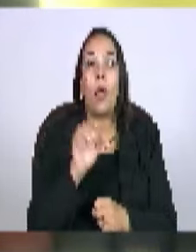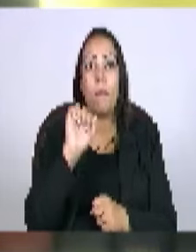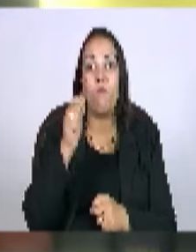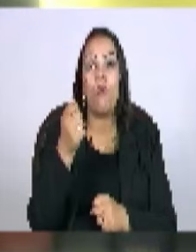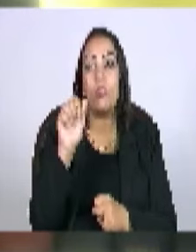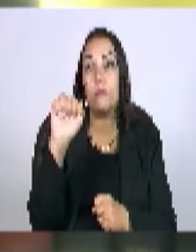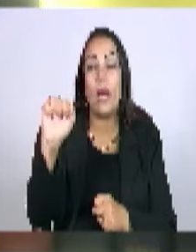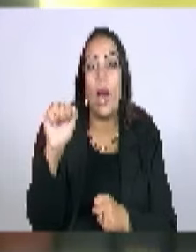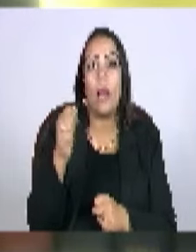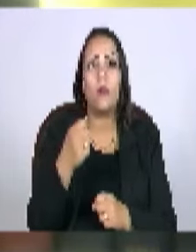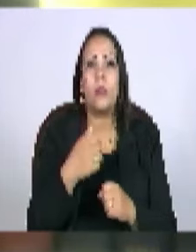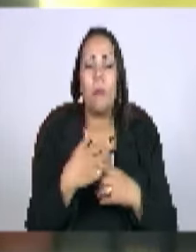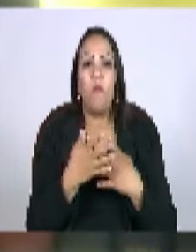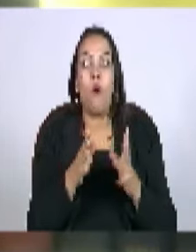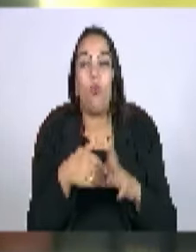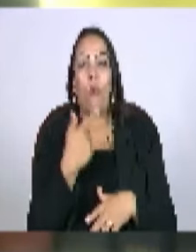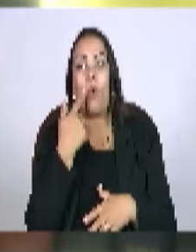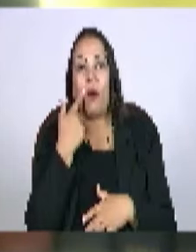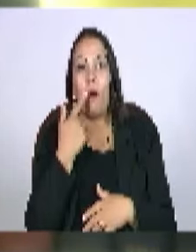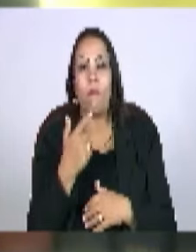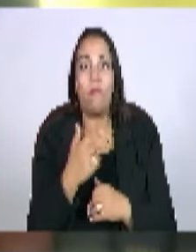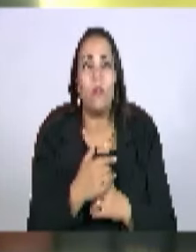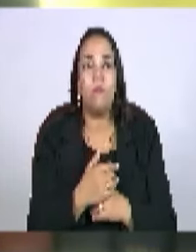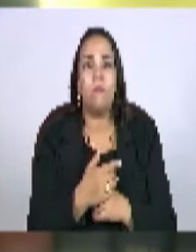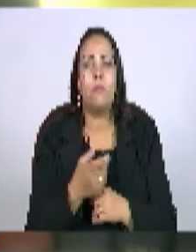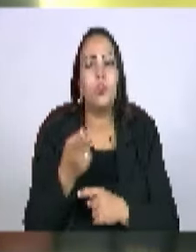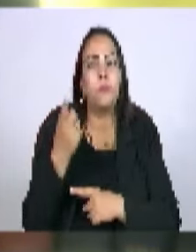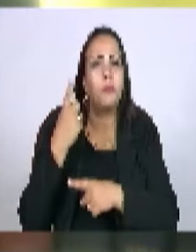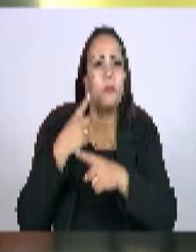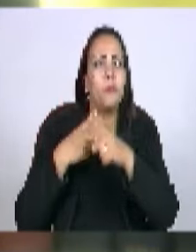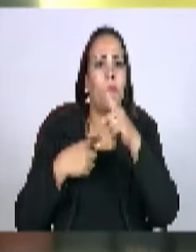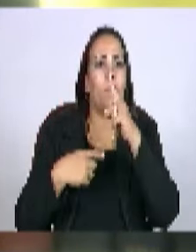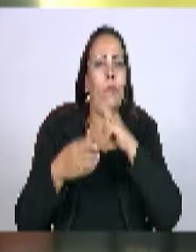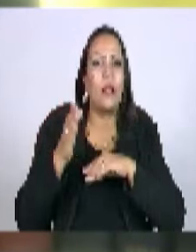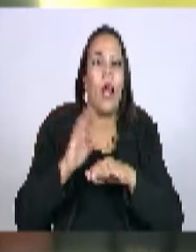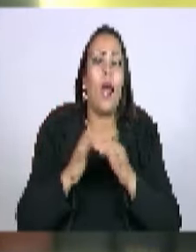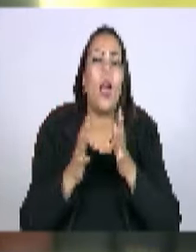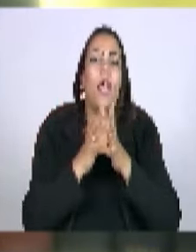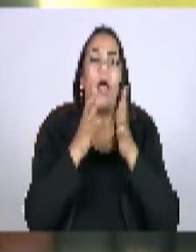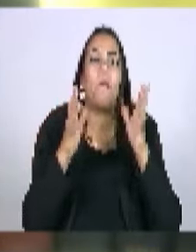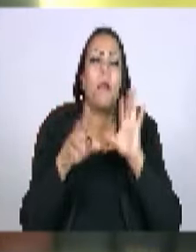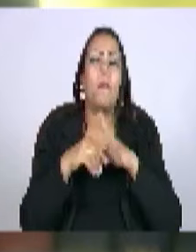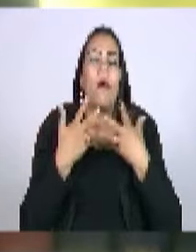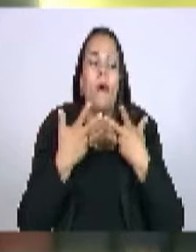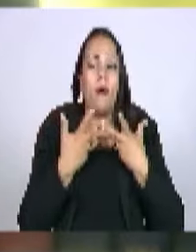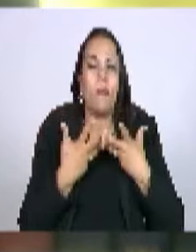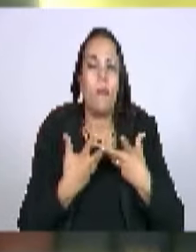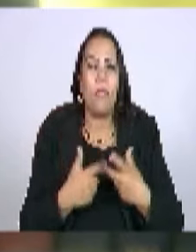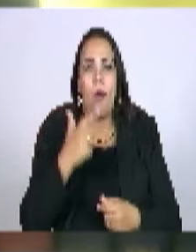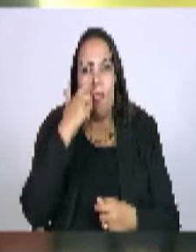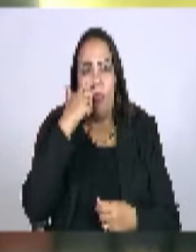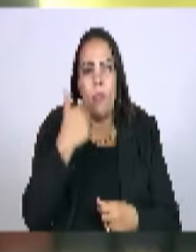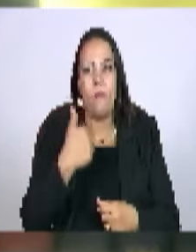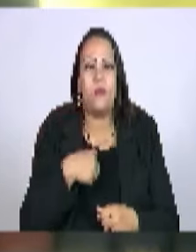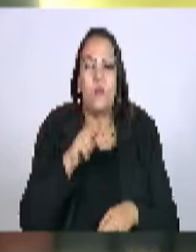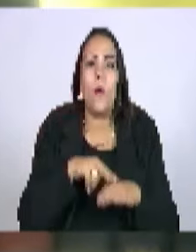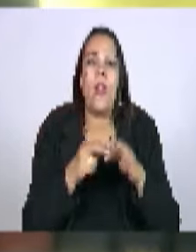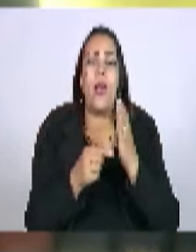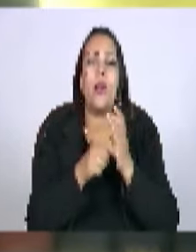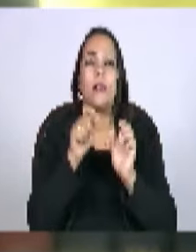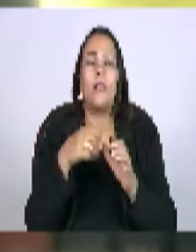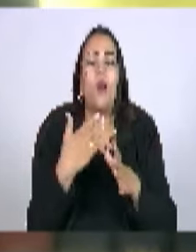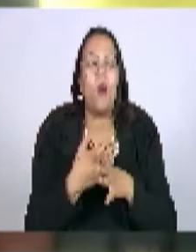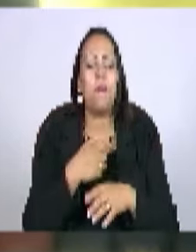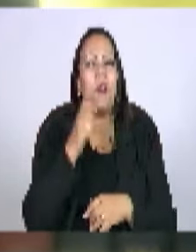موجوده عند الشخص في الانفتاح ربما ده يعود عليه بقدر كبير جدا من الارتياح النفسي والانساني ويحس ان هو